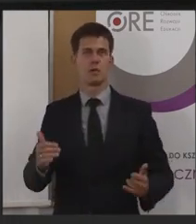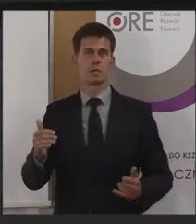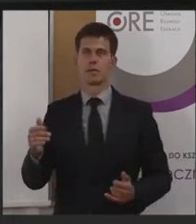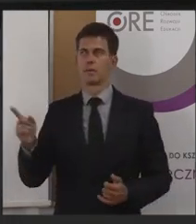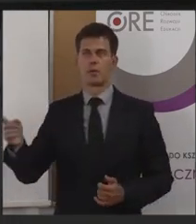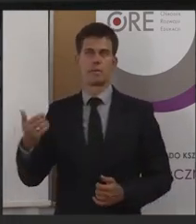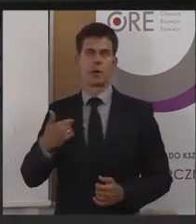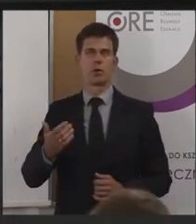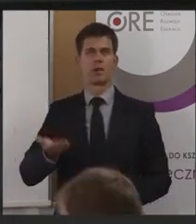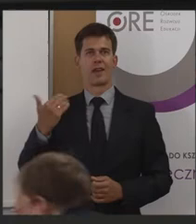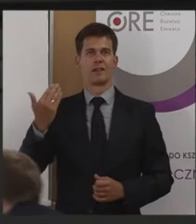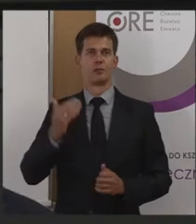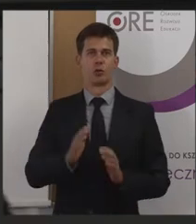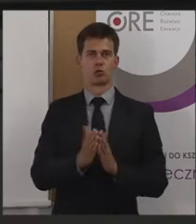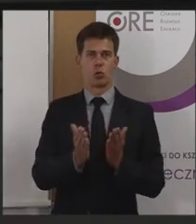tomów brajlowskich.